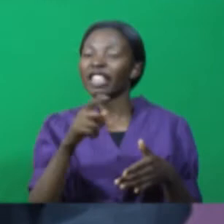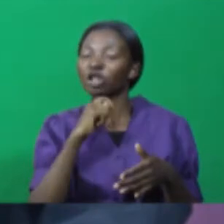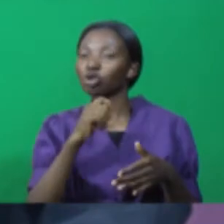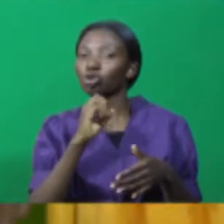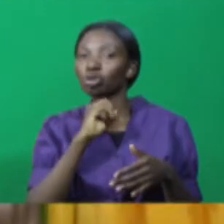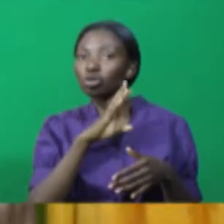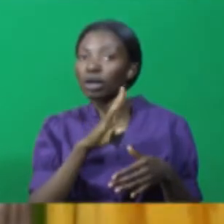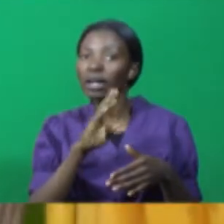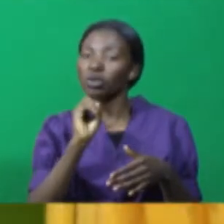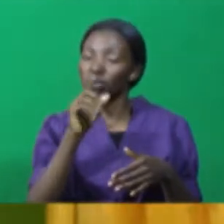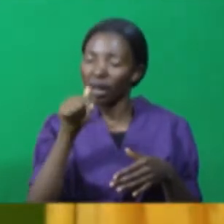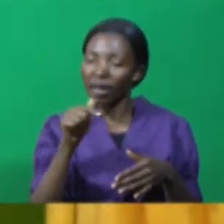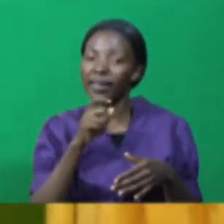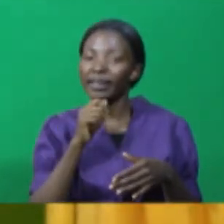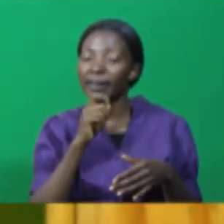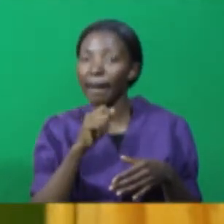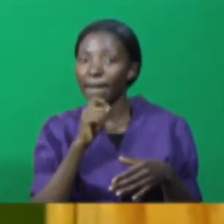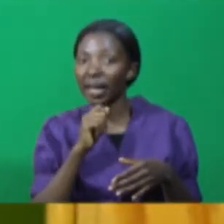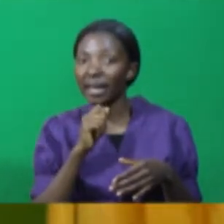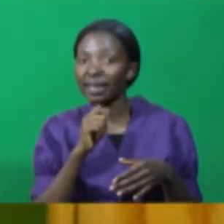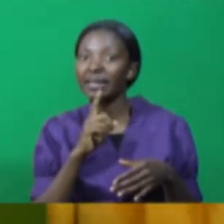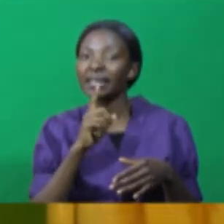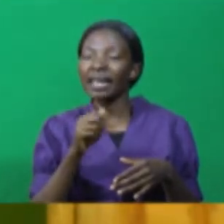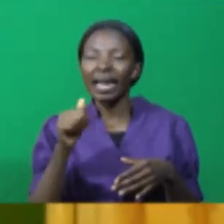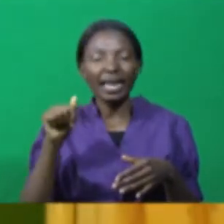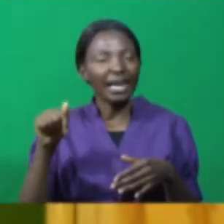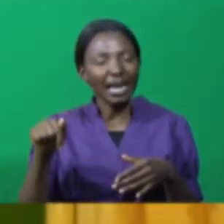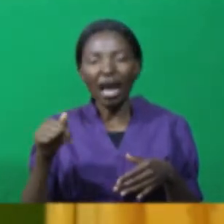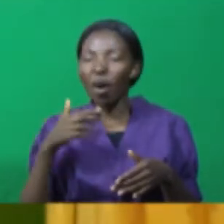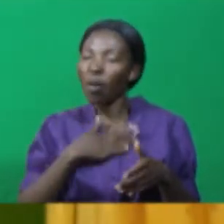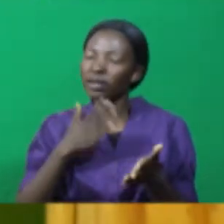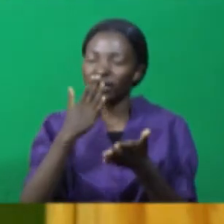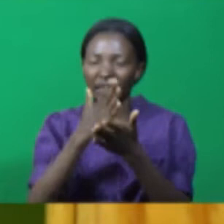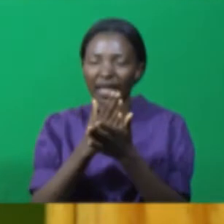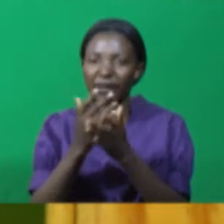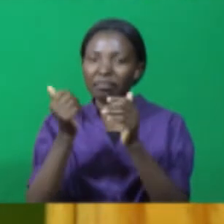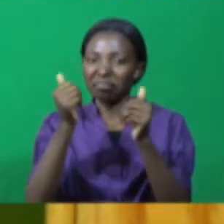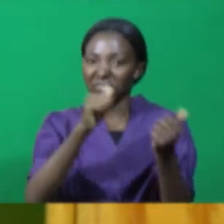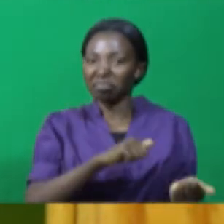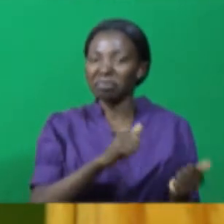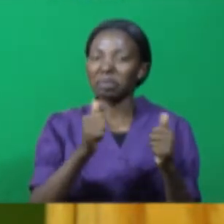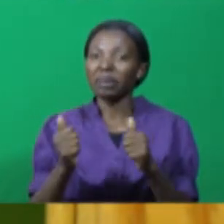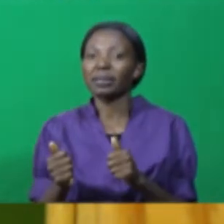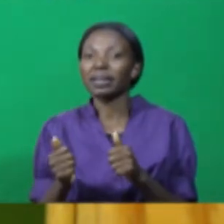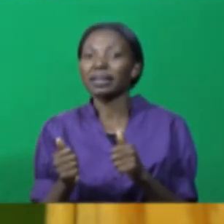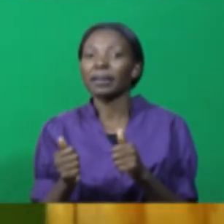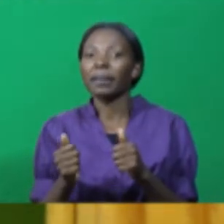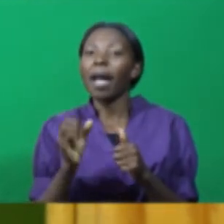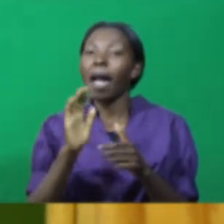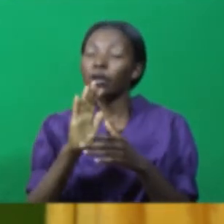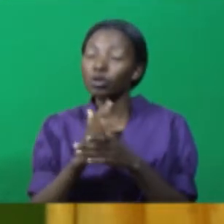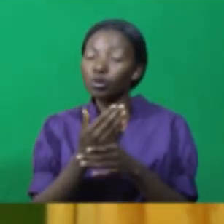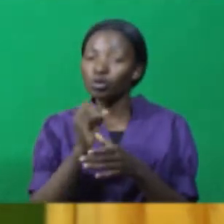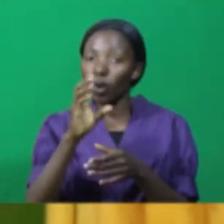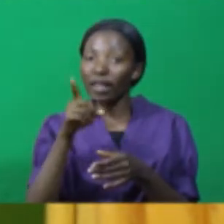rio. Shekuti uyu bururu, uyu mkomana haka uyoga. Akatutu ndakuda kuna matomu ari. Akatuno baba tizu kwa kucheche. Saka inya